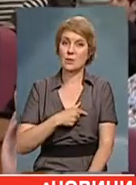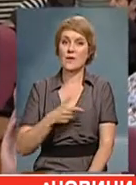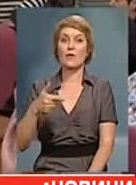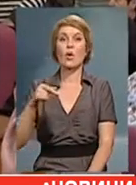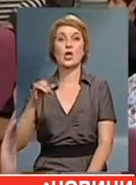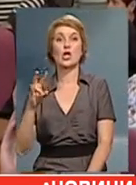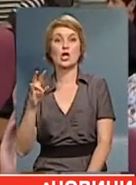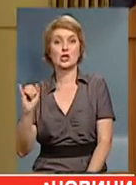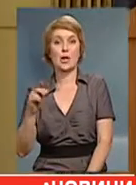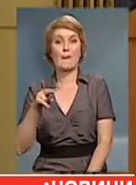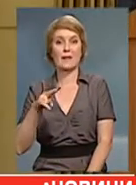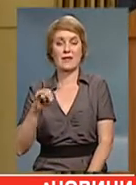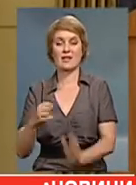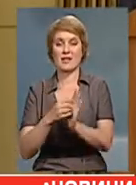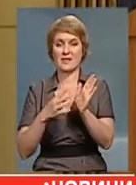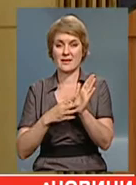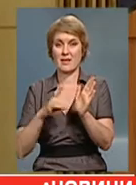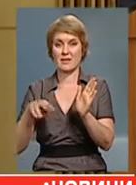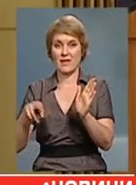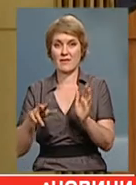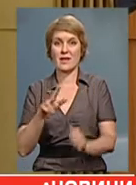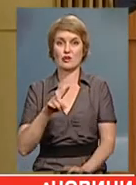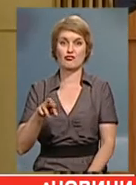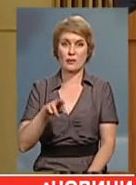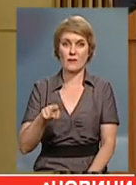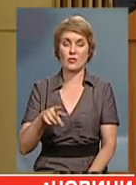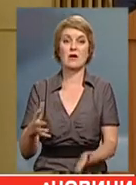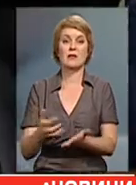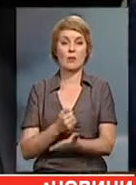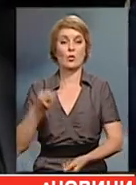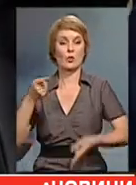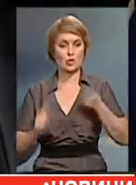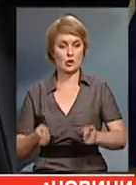Горішні Плавні 19 травня, а 3 червня воно набуло чинності.